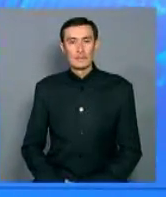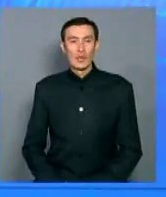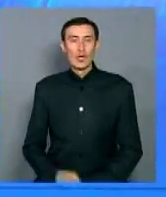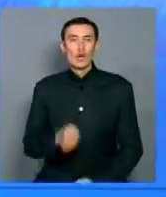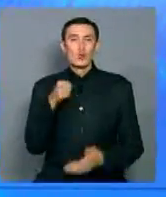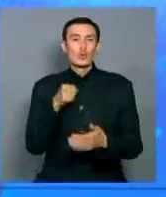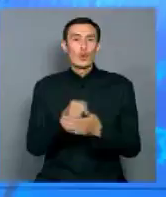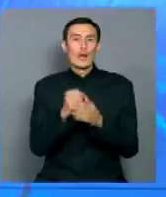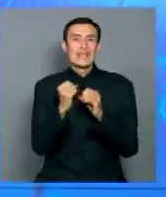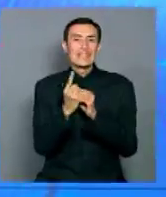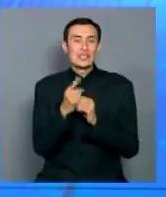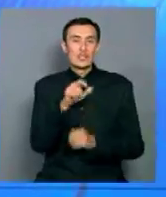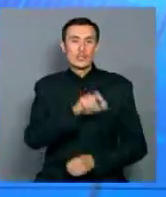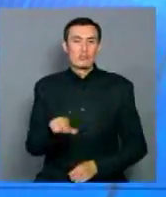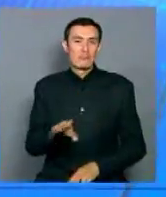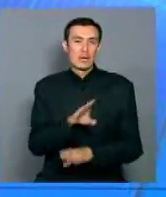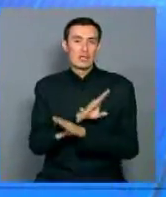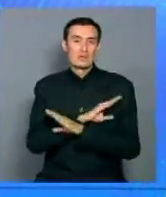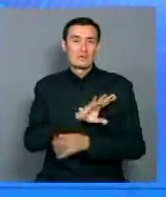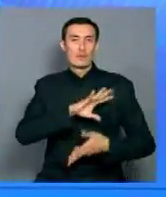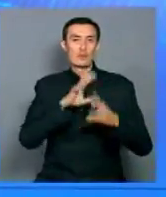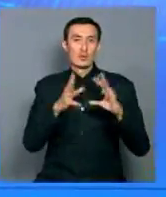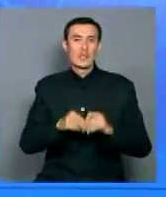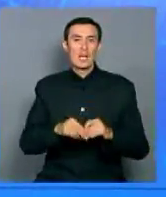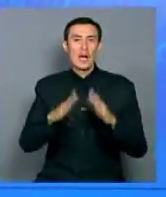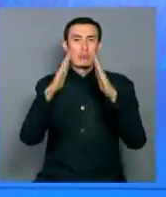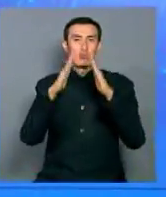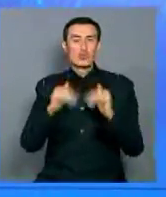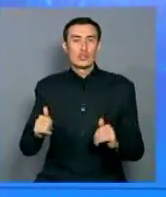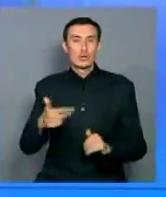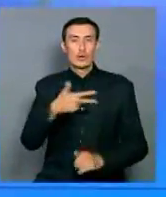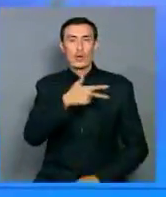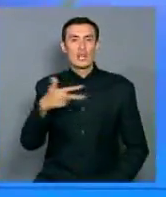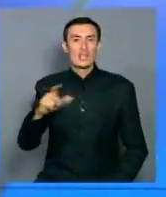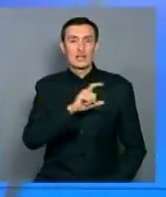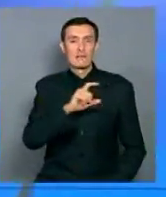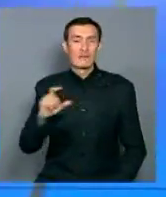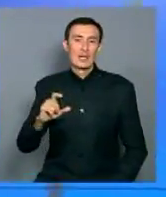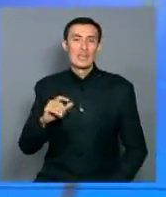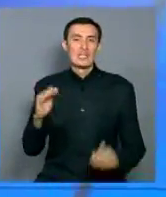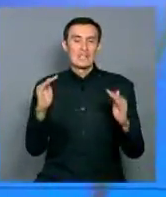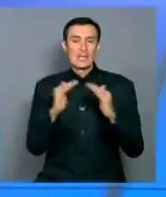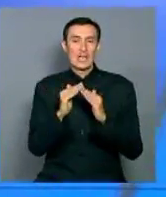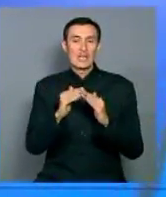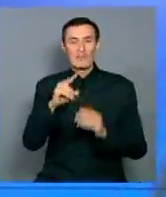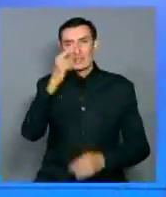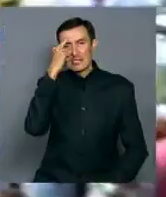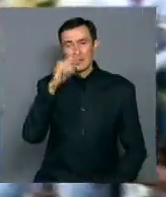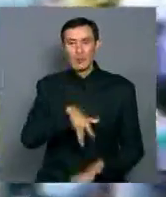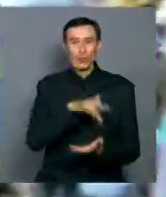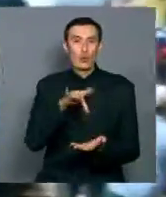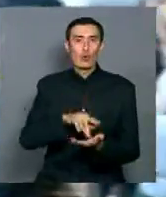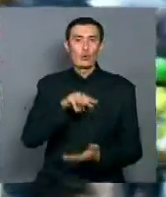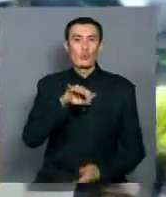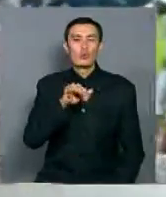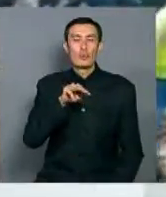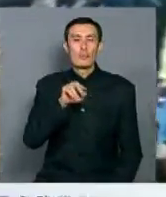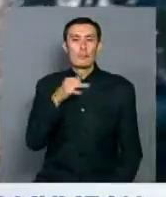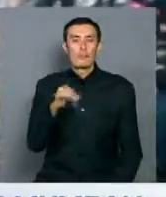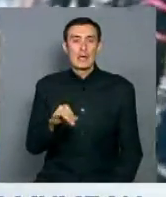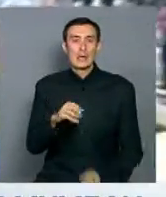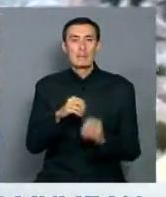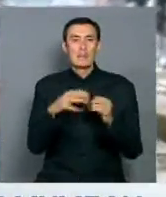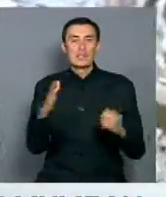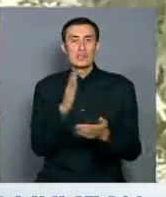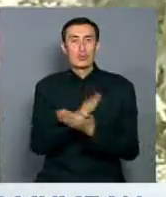До 11 возросло число погибших в результате обрушения трехэтажного здания в индийском Мумбаи. Еще около 15 остаются под завалами. Между